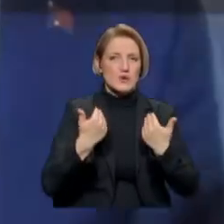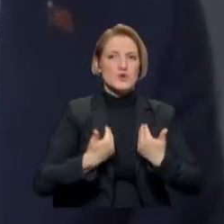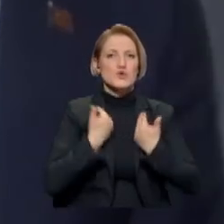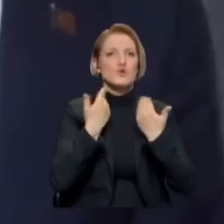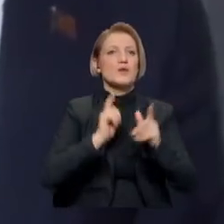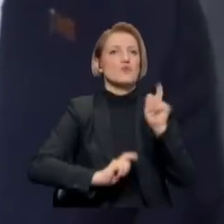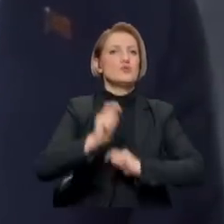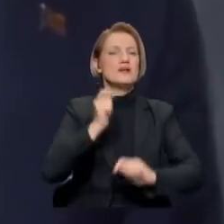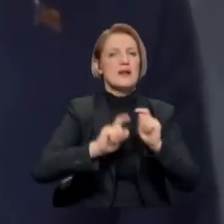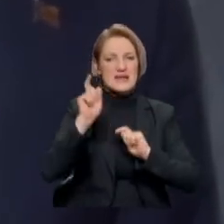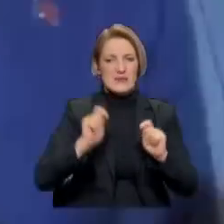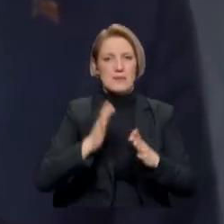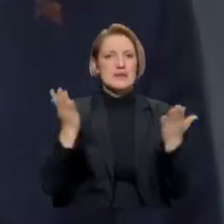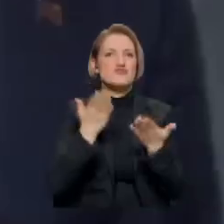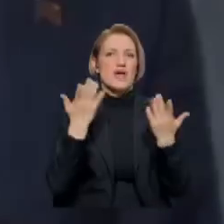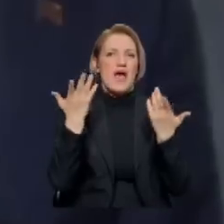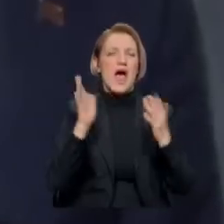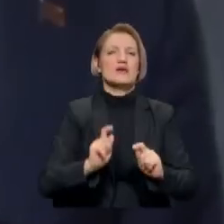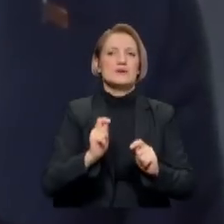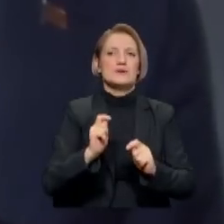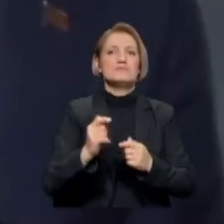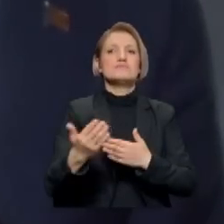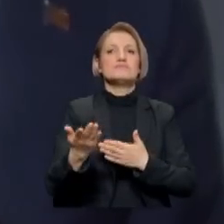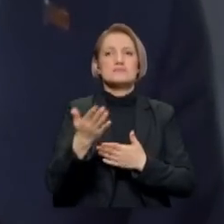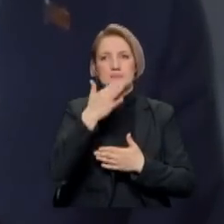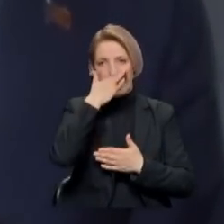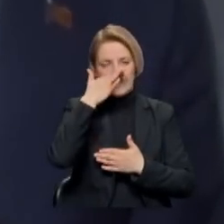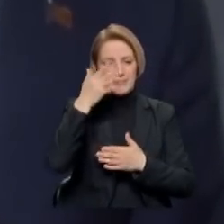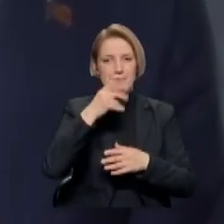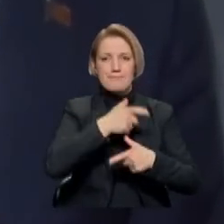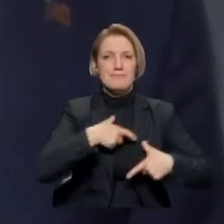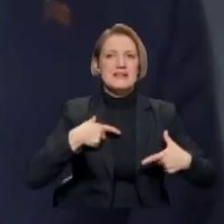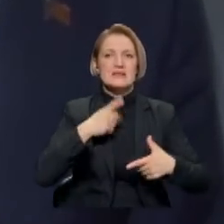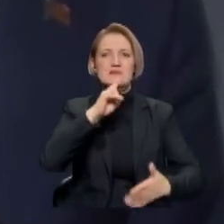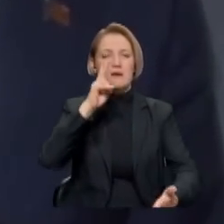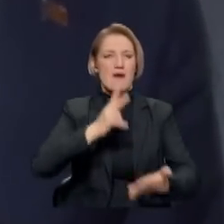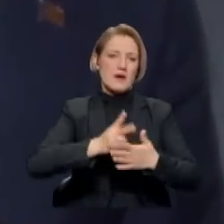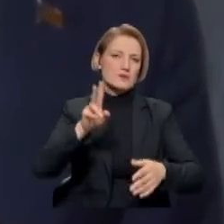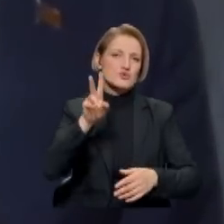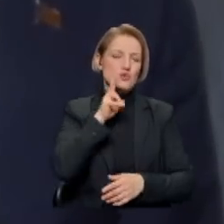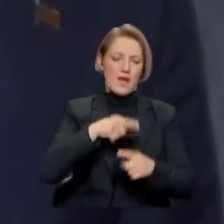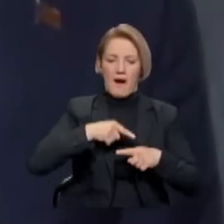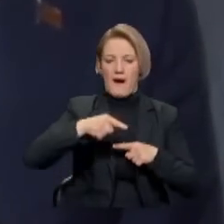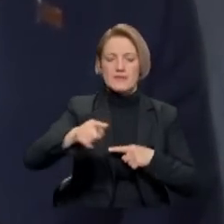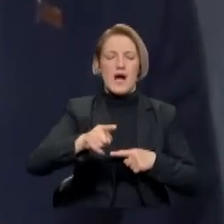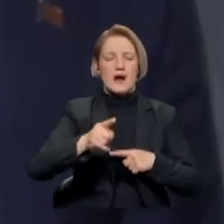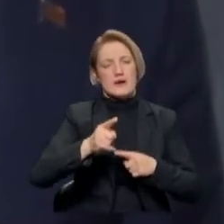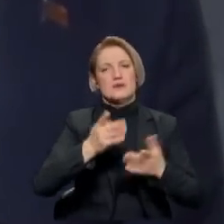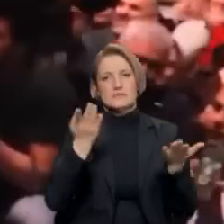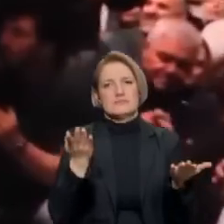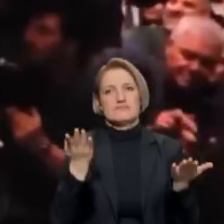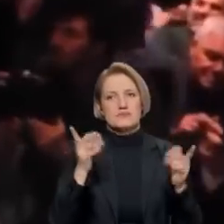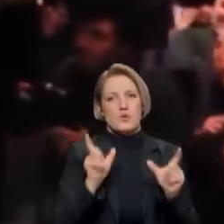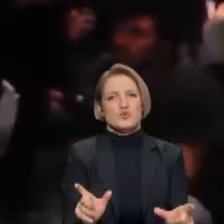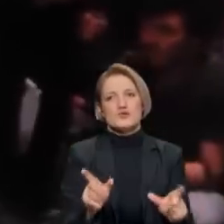hukukta kullanılarak yapılabilecek her türlü müdahaleye karşı milli iradeyi sonuna kadar korumaya kararlılık mesajımızı buradan